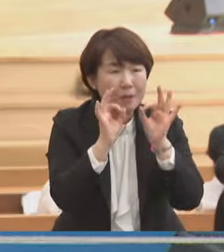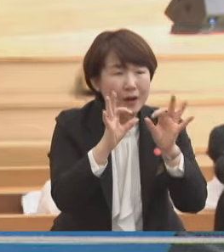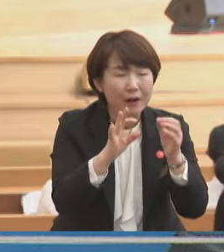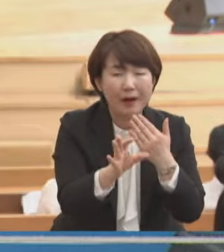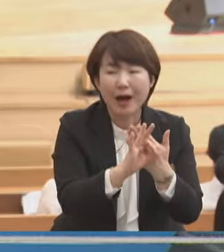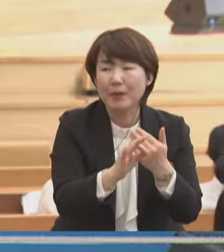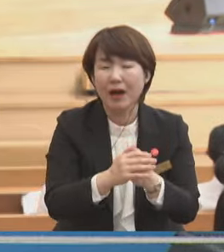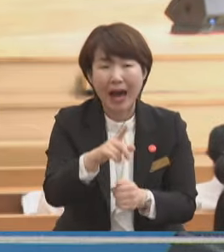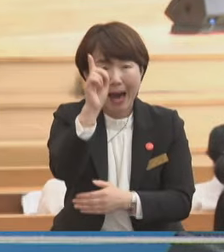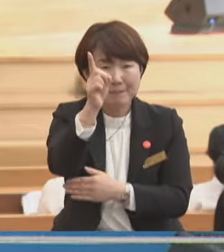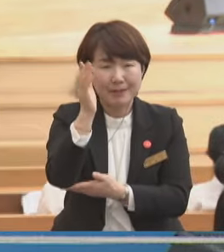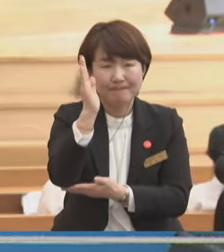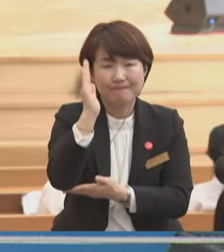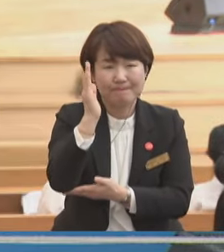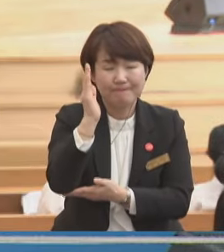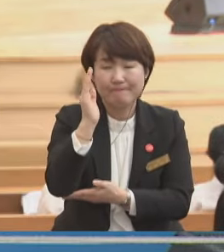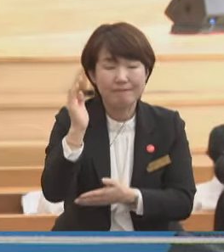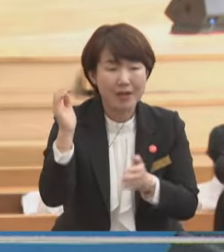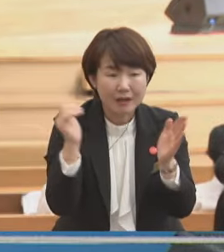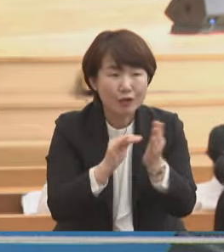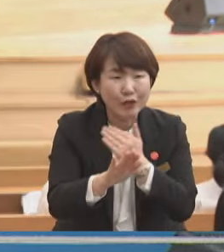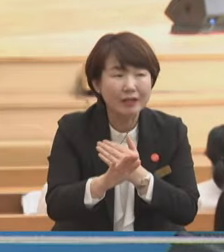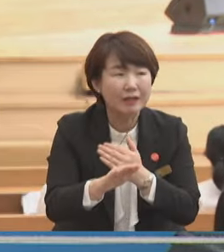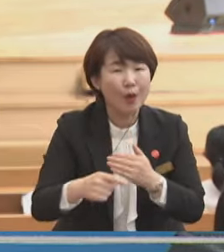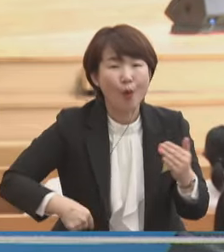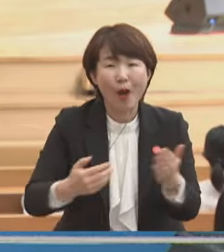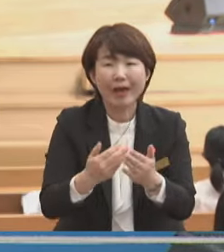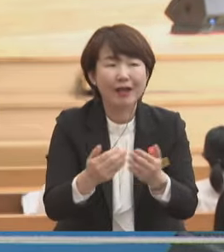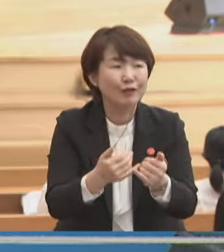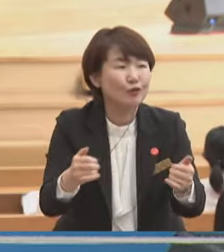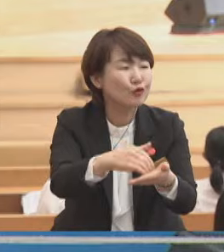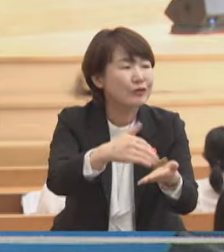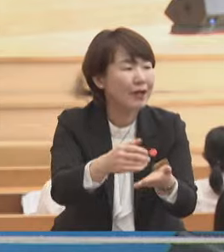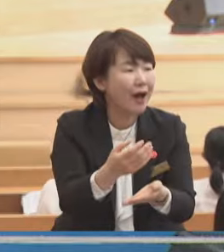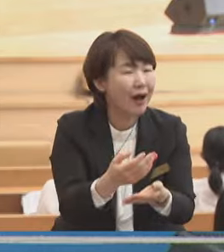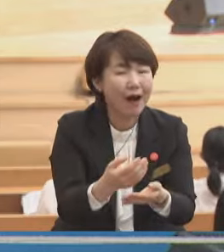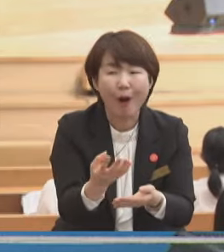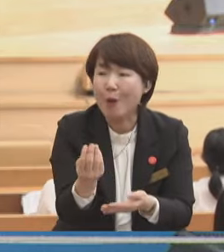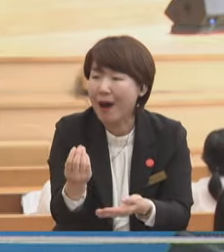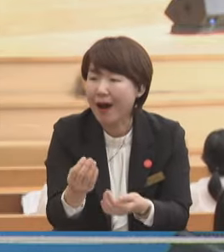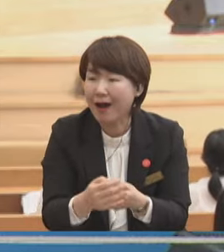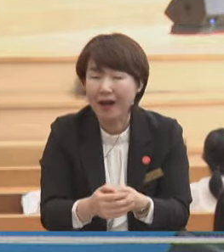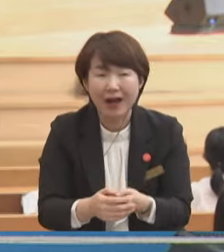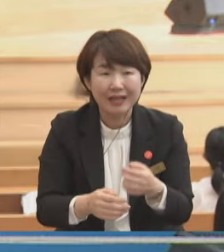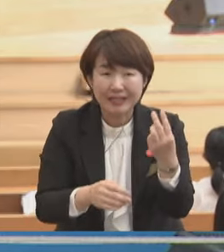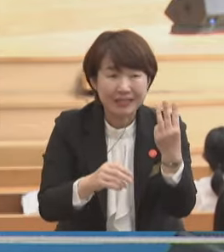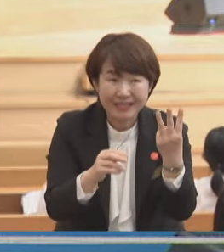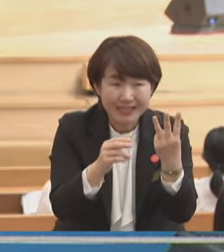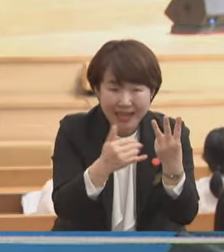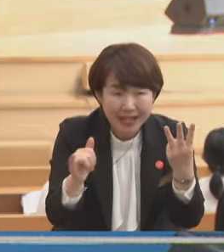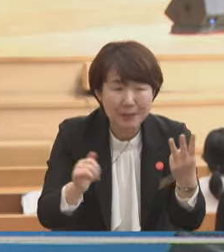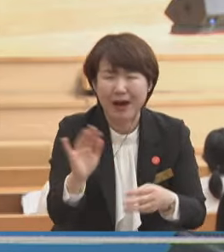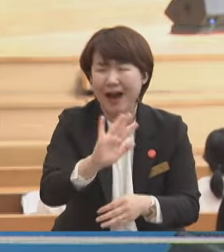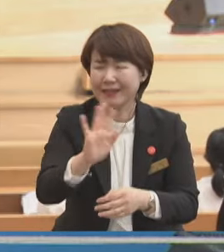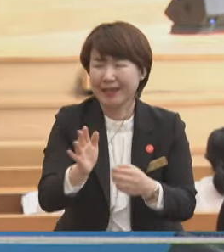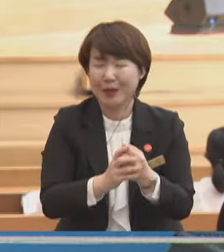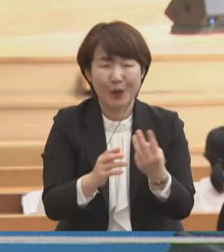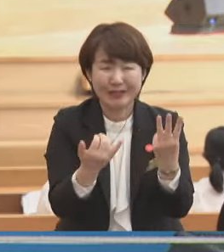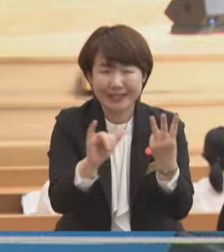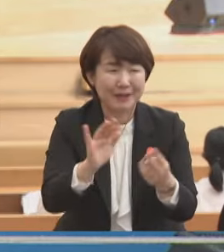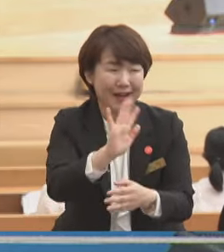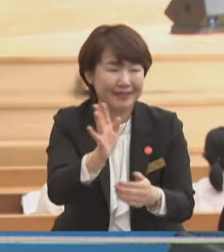한번 설하면 몇명이 회개했다고 명 세 명이라고 말하면 곤란하지 성경 좀 읽어